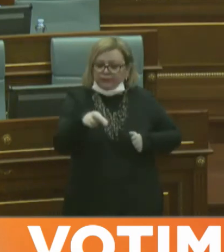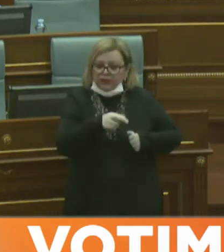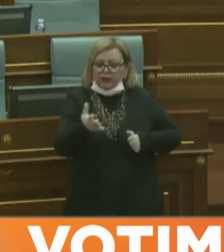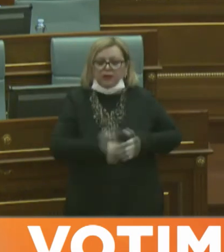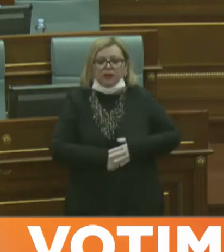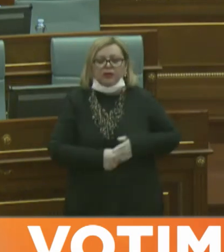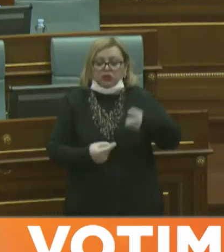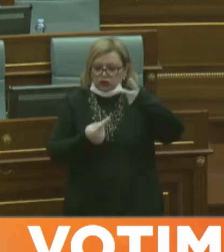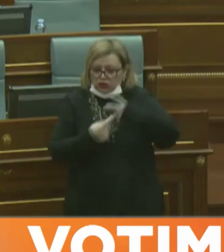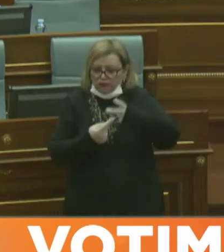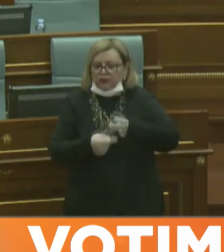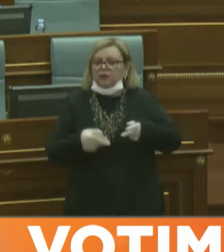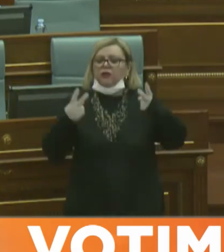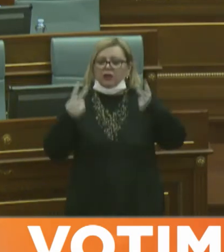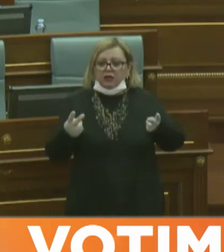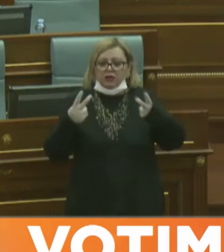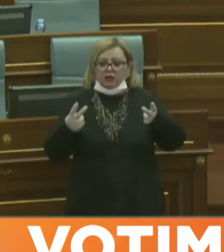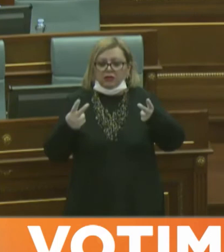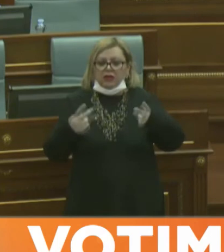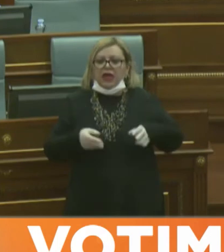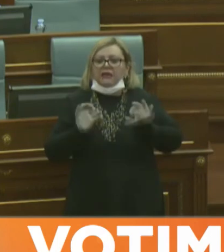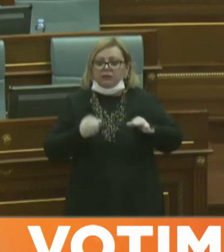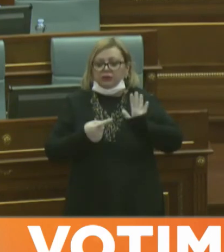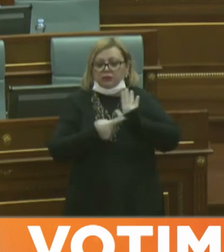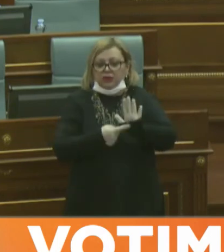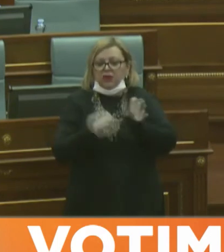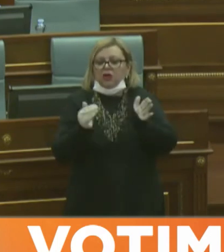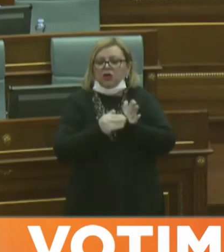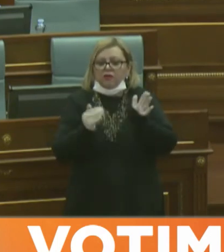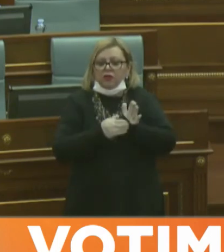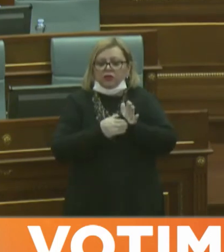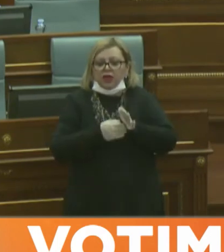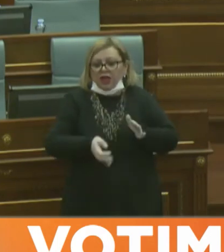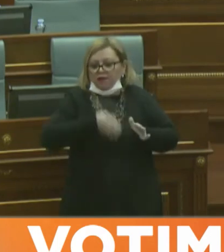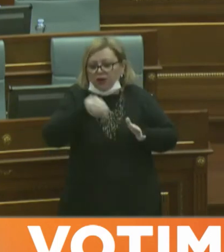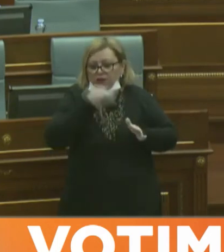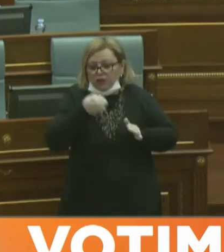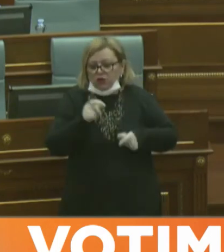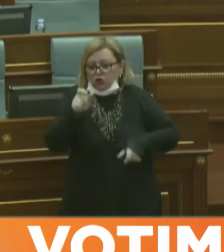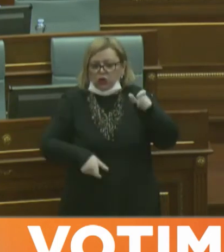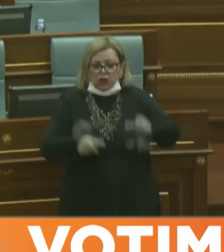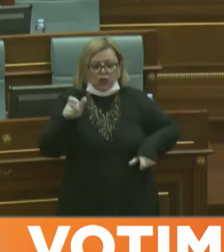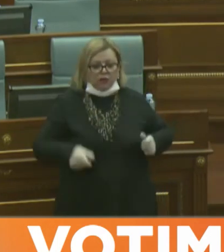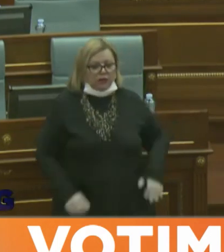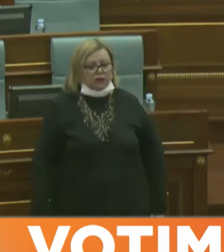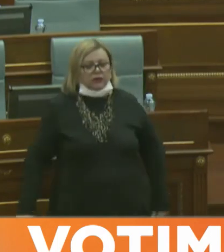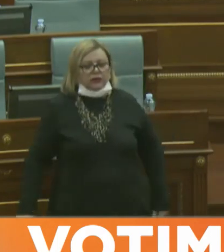dhe media si partner të rëndësishëm në ofrimin e ekspertizës së nevojshme dhe informimin e qytetarëve.